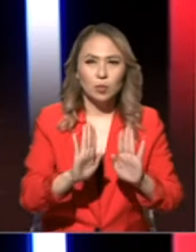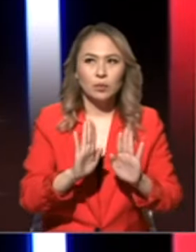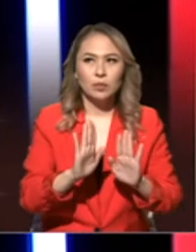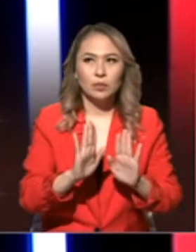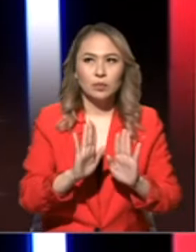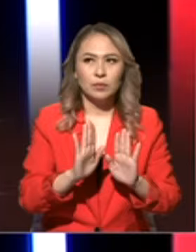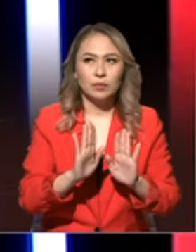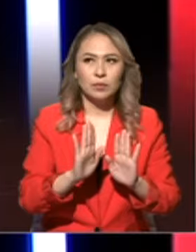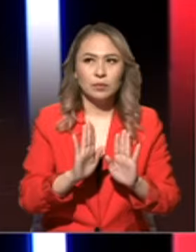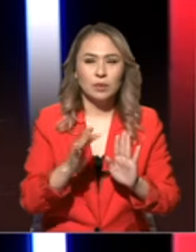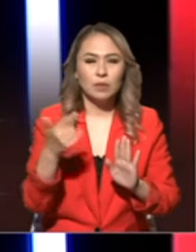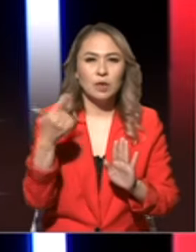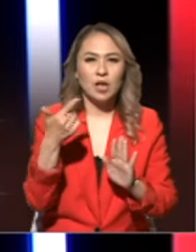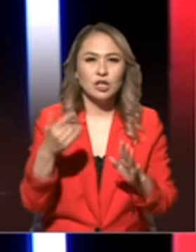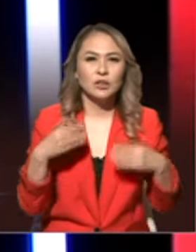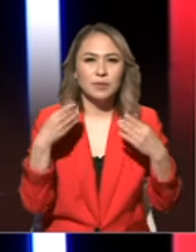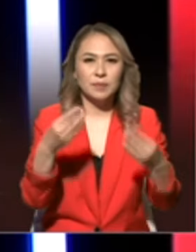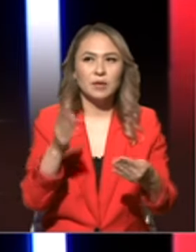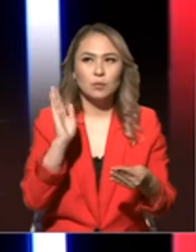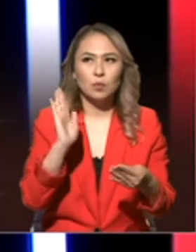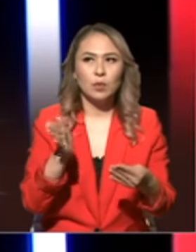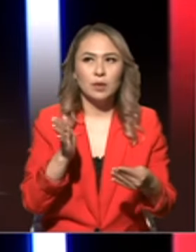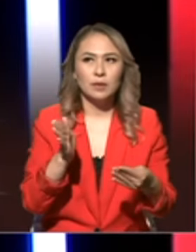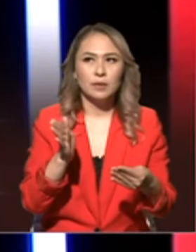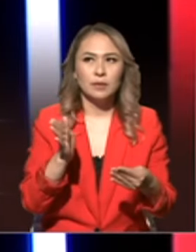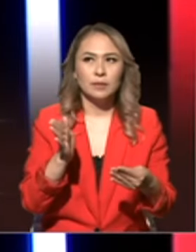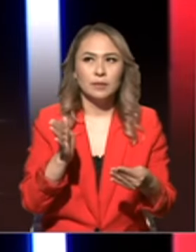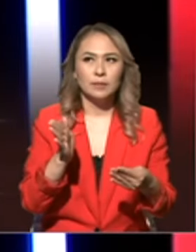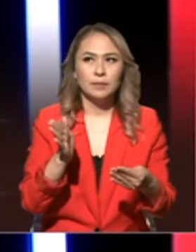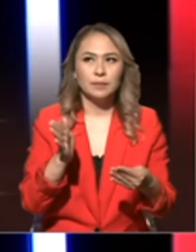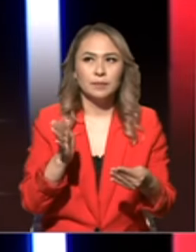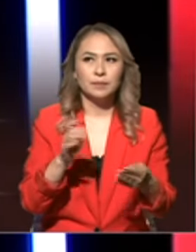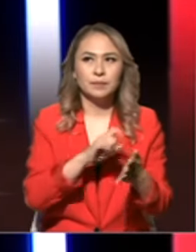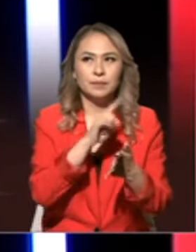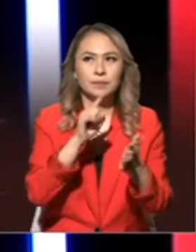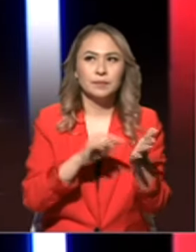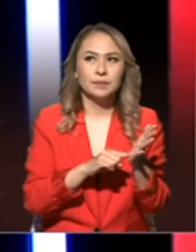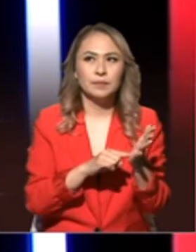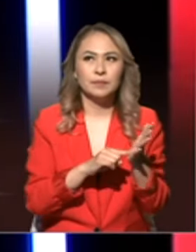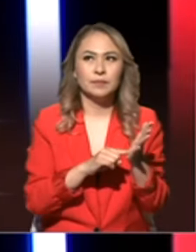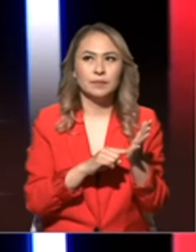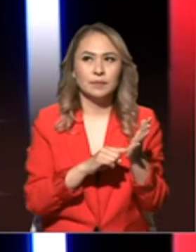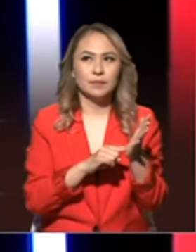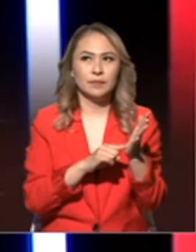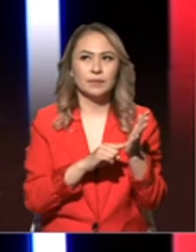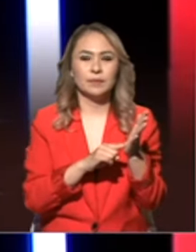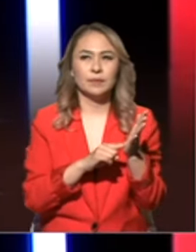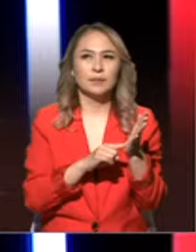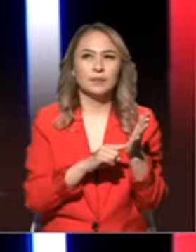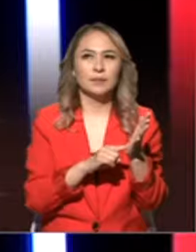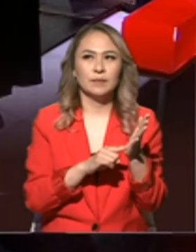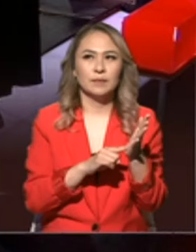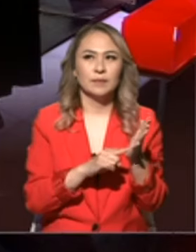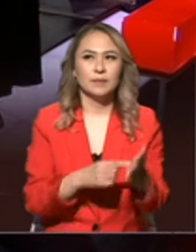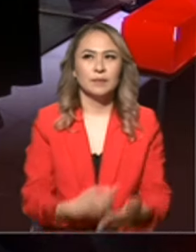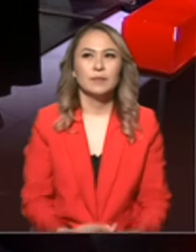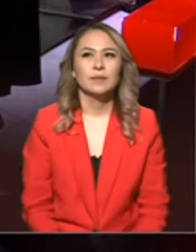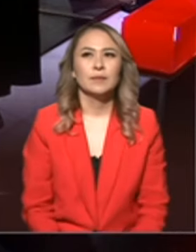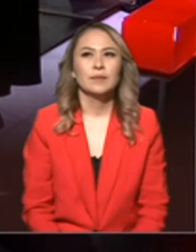жаңағы азаматтық беріледі бізде. Негізі қазір мен сұрақты қойып алайын. Қазақ мен сұрақты қойып алайын. Қалай бұл? Мен сұрақ қойып